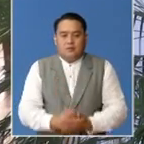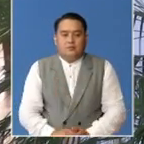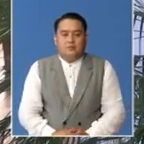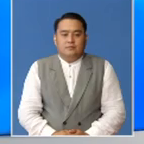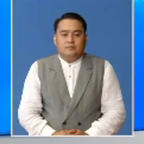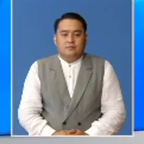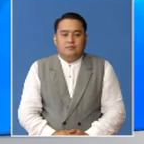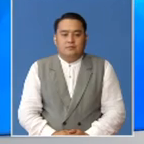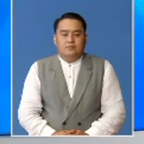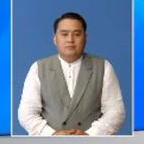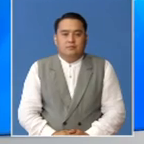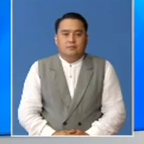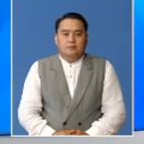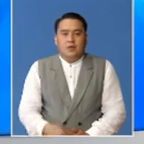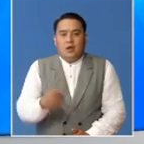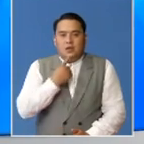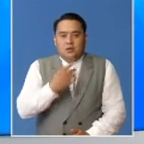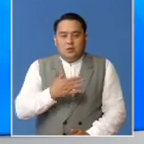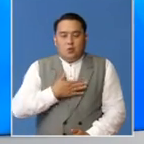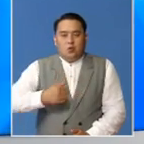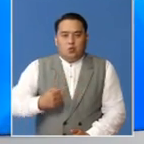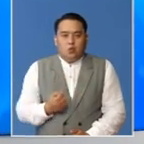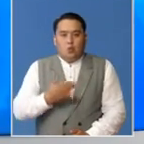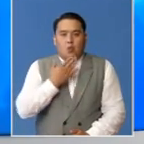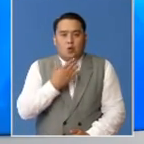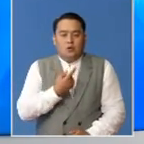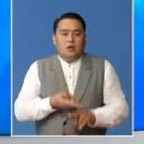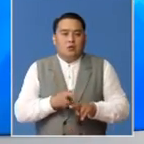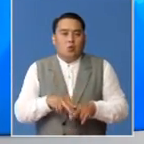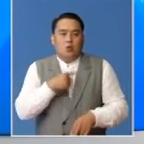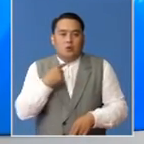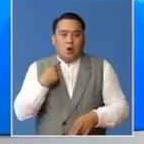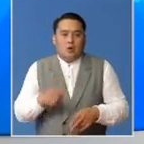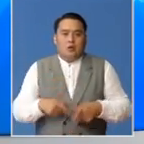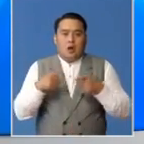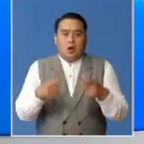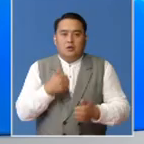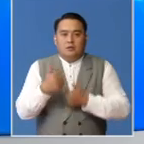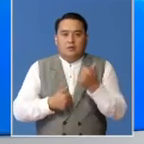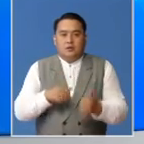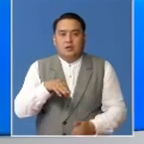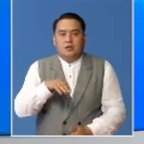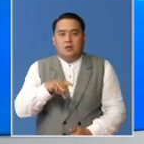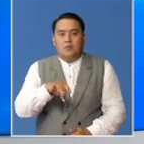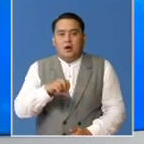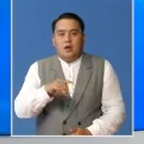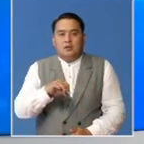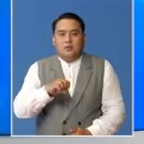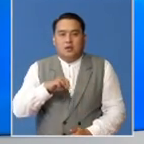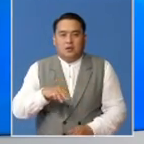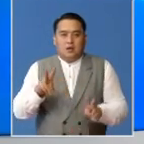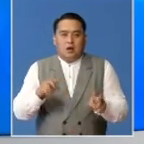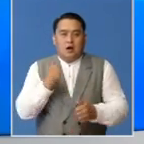прорабатывать. «Язык мой, друг мой». В Талдыкургане прошел областной этап традиционного конкурса «Тель-Парасат». В